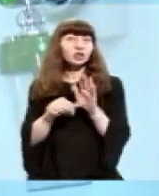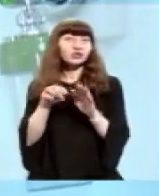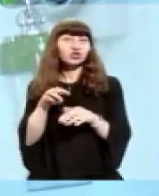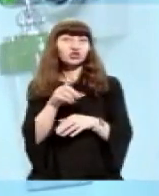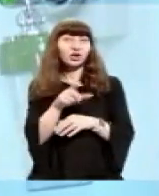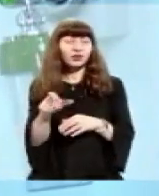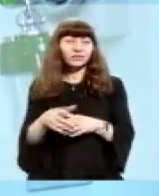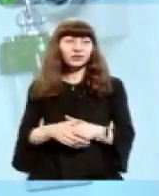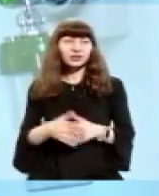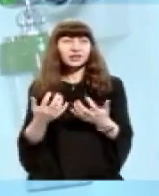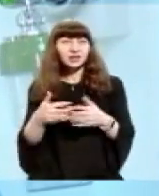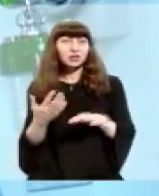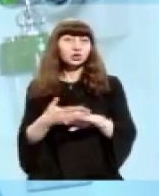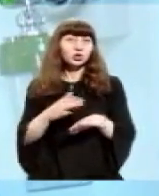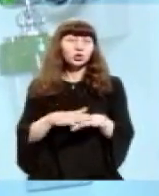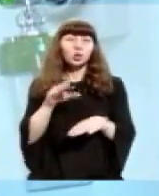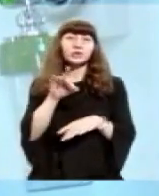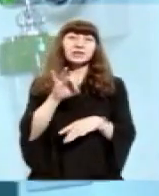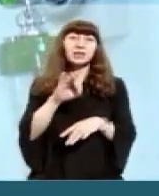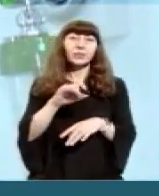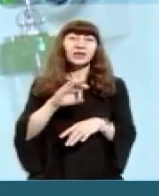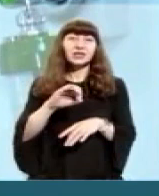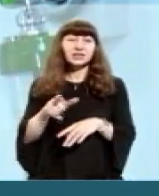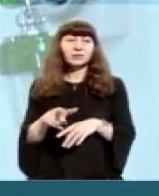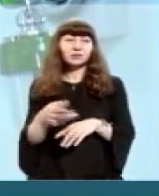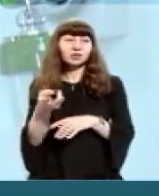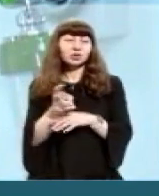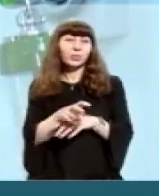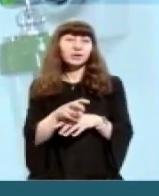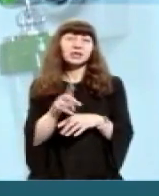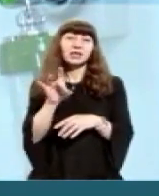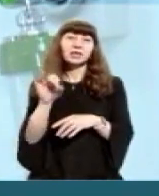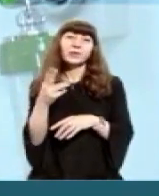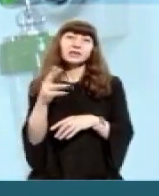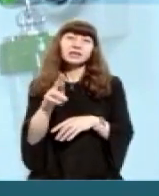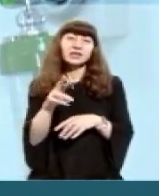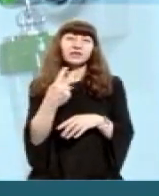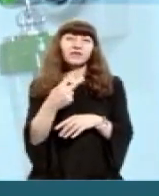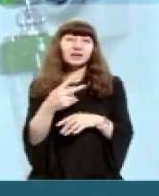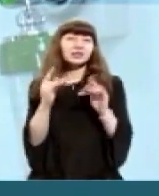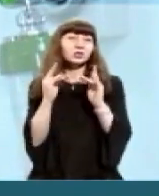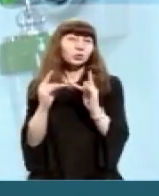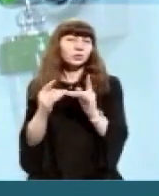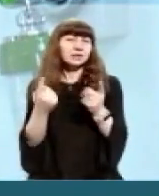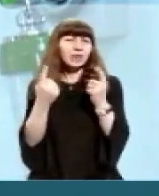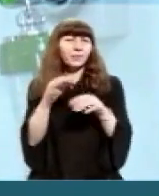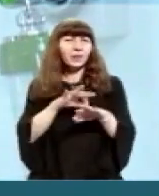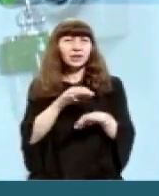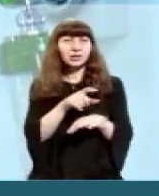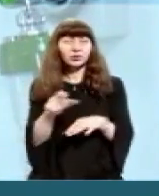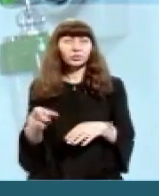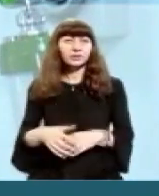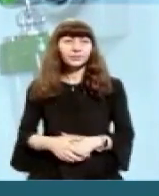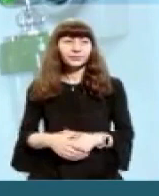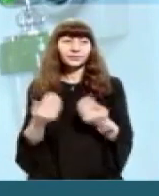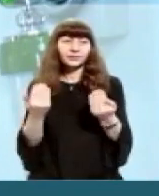средней и тяжелой степени. Мы сейчас с вами посетили отделение реанимации на 20 коек. Там были самые тяжелые пациенты, в самом тяжелом